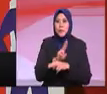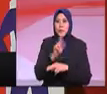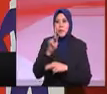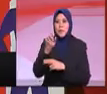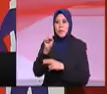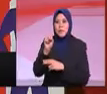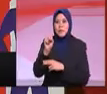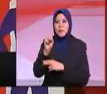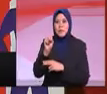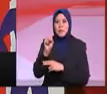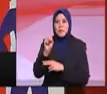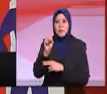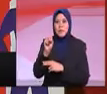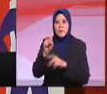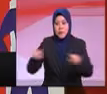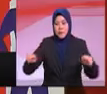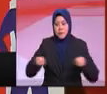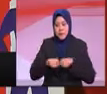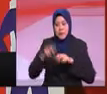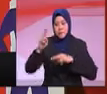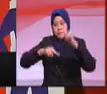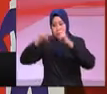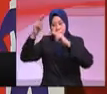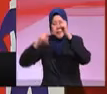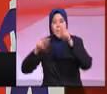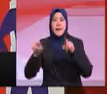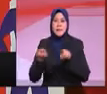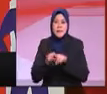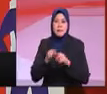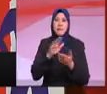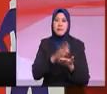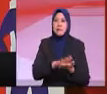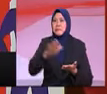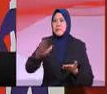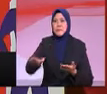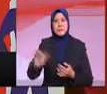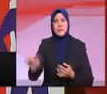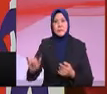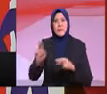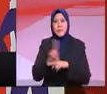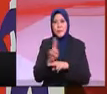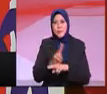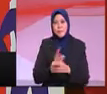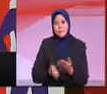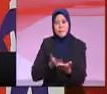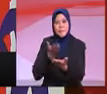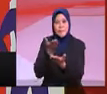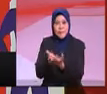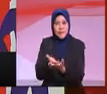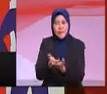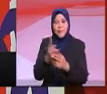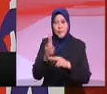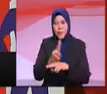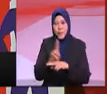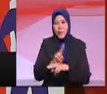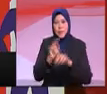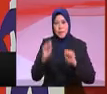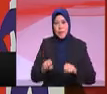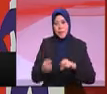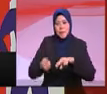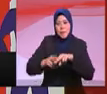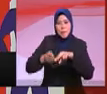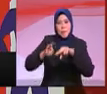di tapak bena dan sebagainya. Jadi inilah yang telah kita cadangkan, dan penggunaan ini akan